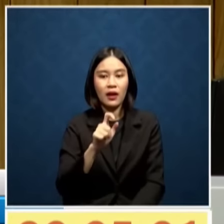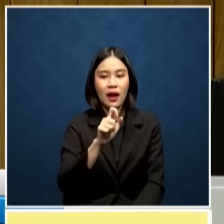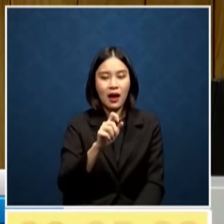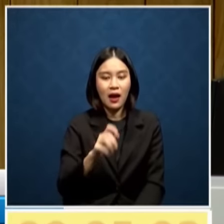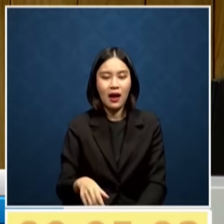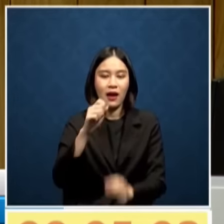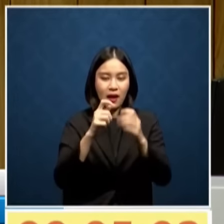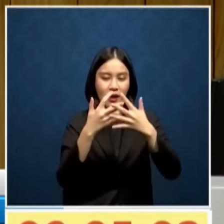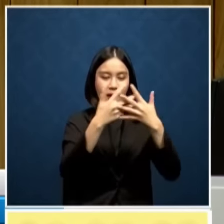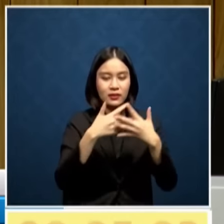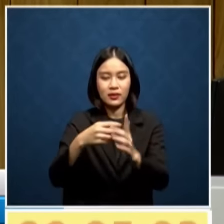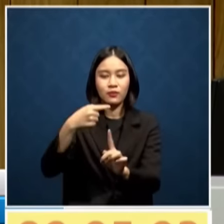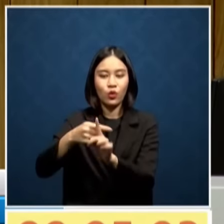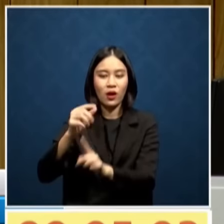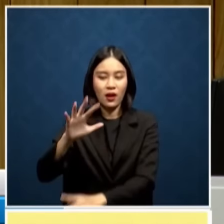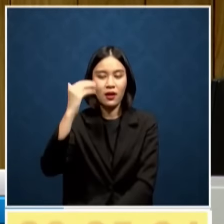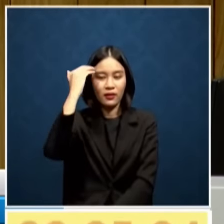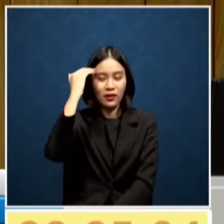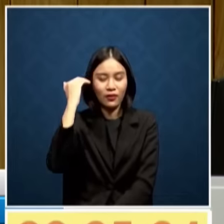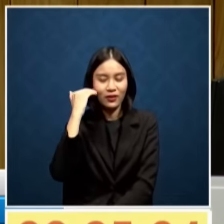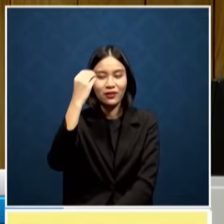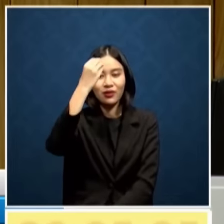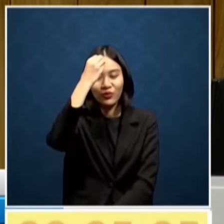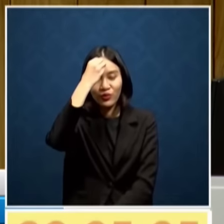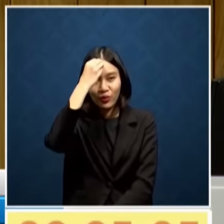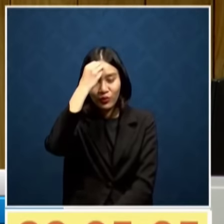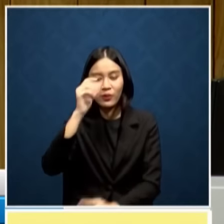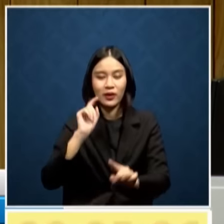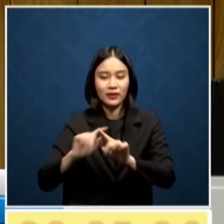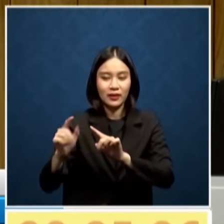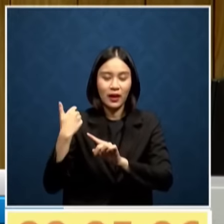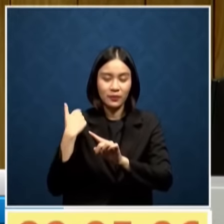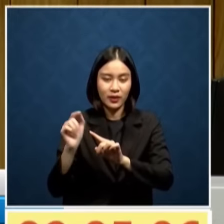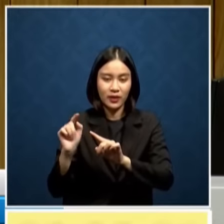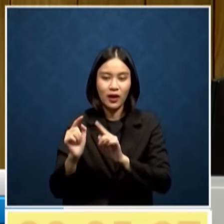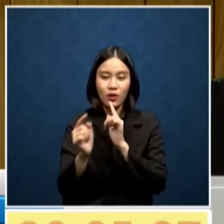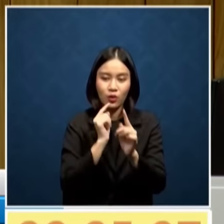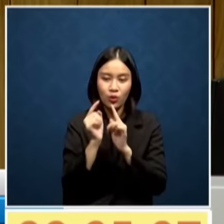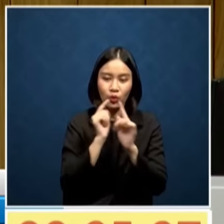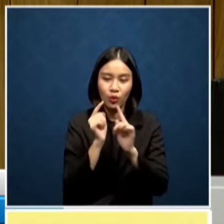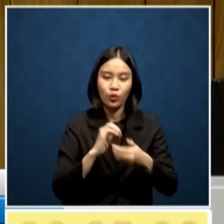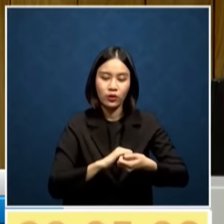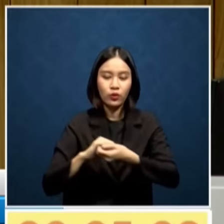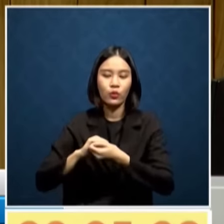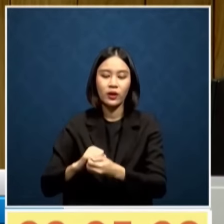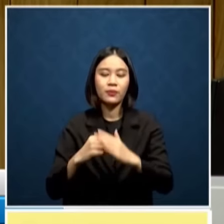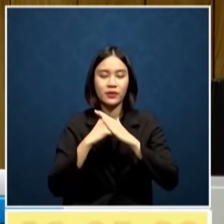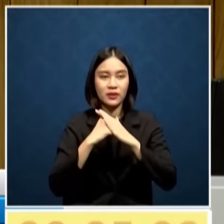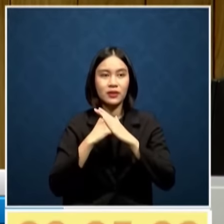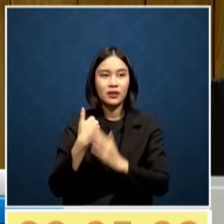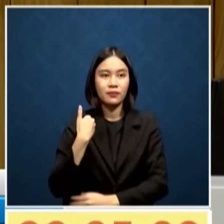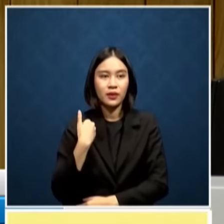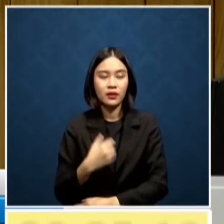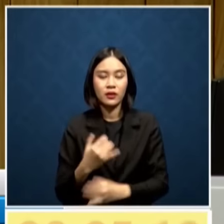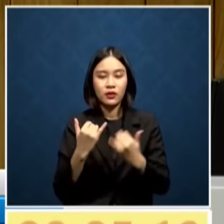บวก5เกาหลีญี่ปุ่นออสเตรเลียนิวซีแลนด์เนี่ยได้มีการเข้าไปเจรจาเรื่องนี้กับจีนเหมือนกันนะครับท